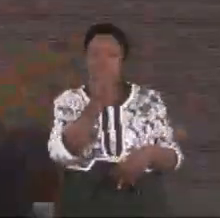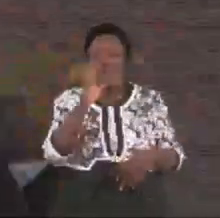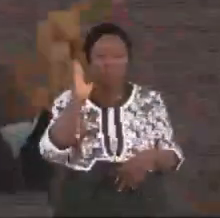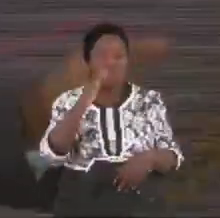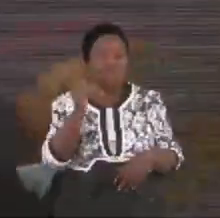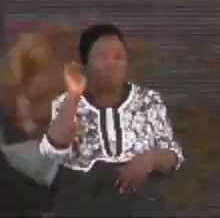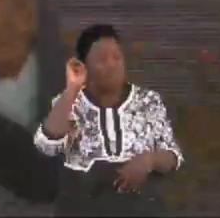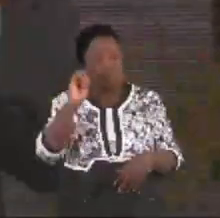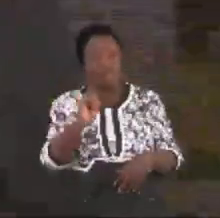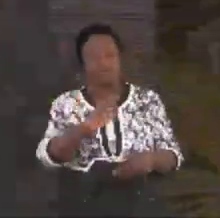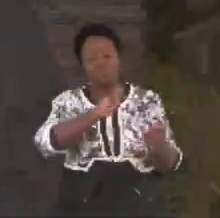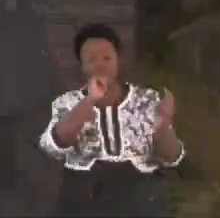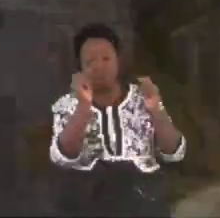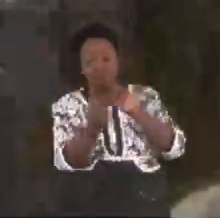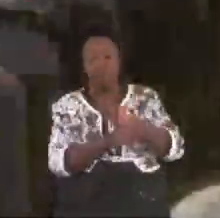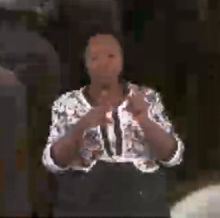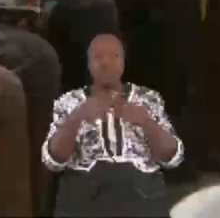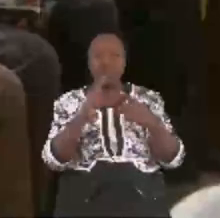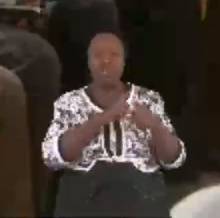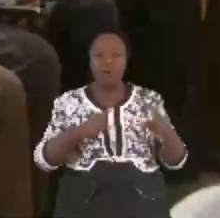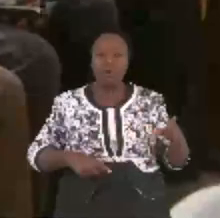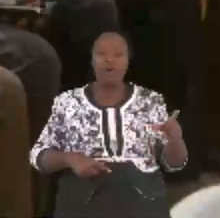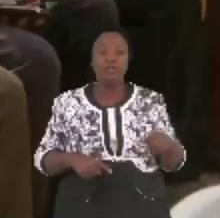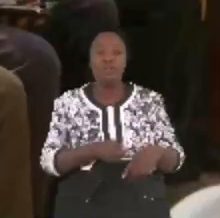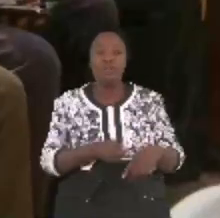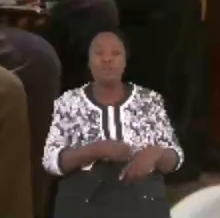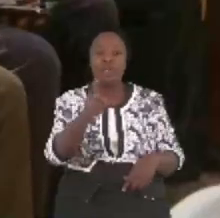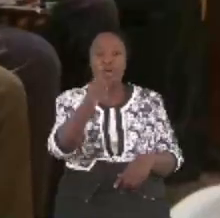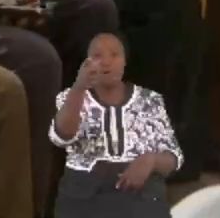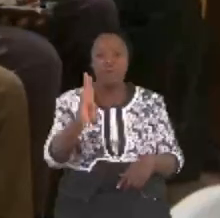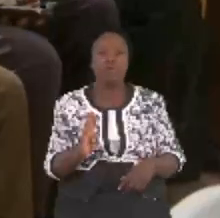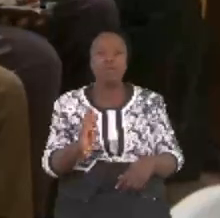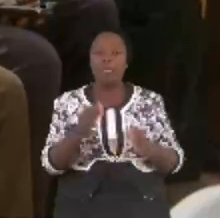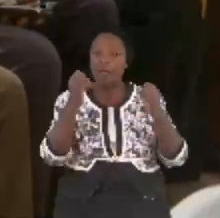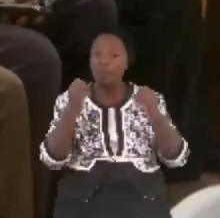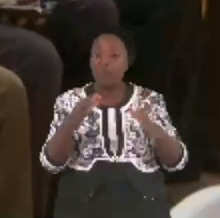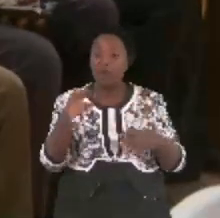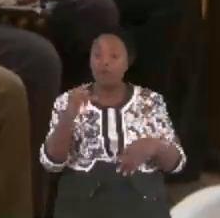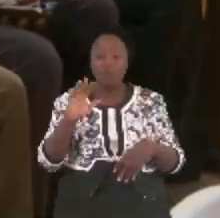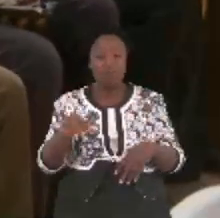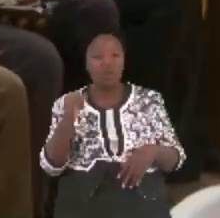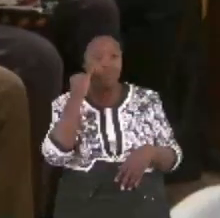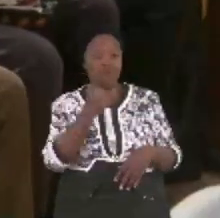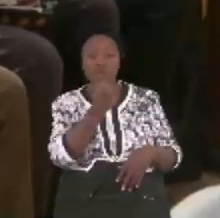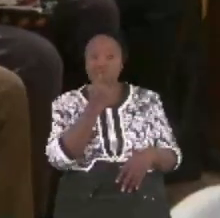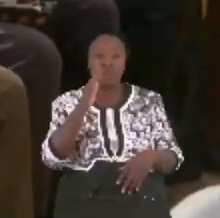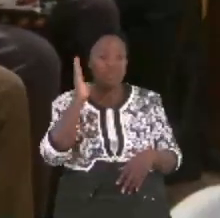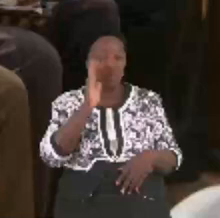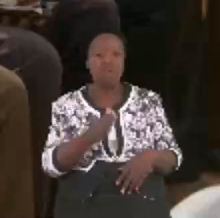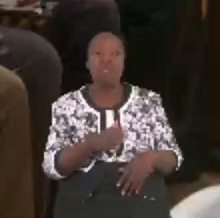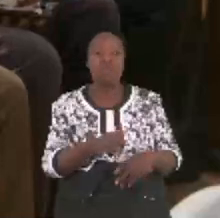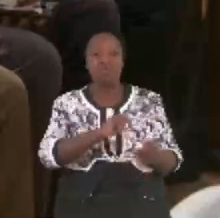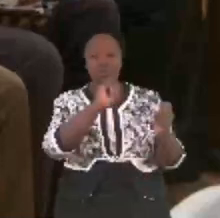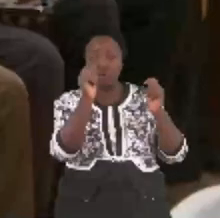verset 7, il ramènera plusieurs des fils d'Israël au Seigneur leur Dieu. Il ramènera plusieurs des fils d'Israël. Jean passe